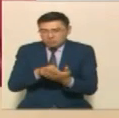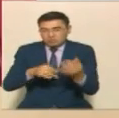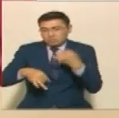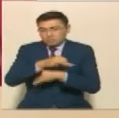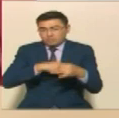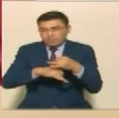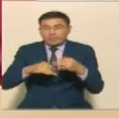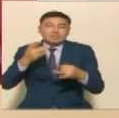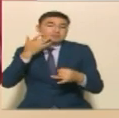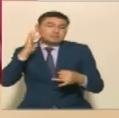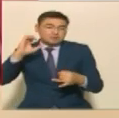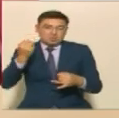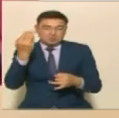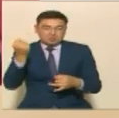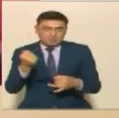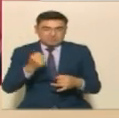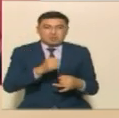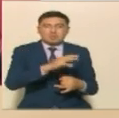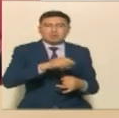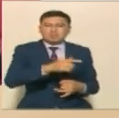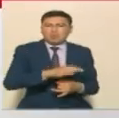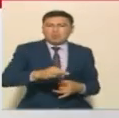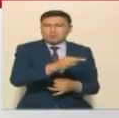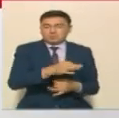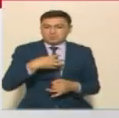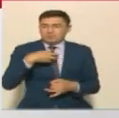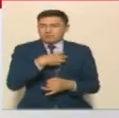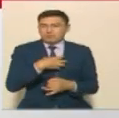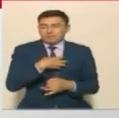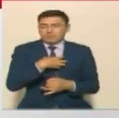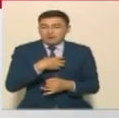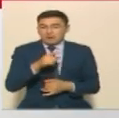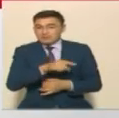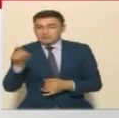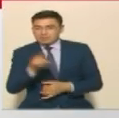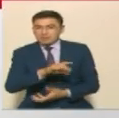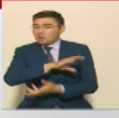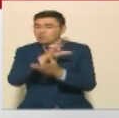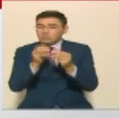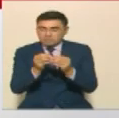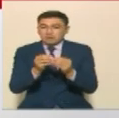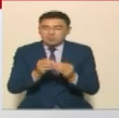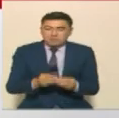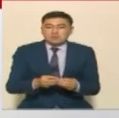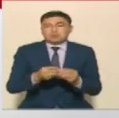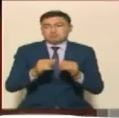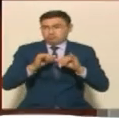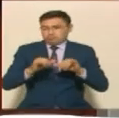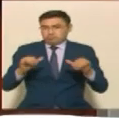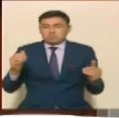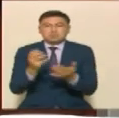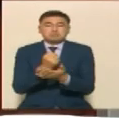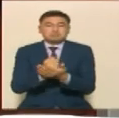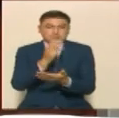Маңғыстау облысының сыртқы сауда қатынастарында маңызды рөл атқарады. Соңғы жылда екі ел арасында тауар айналымының жалпы көлемінде өсім байқалады.